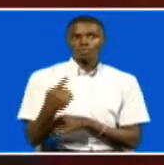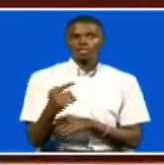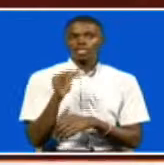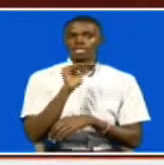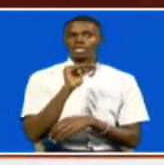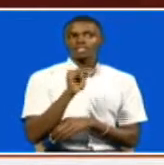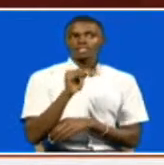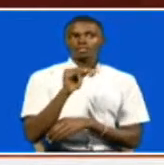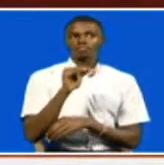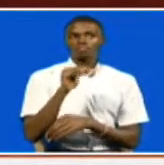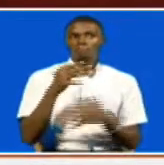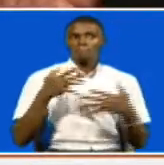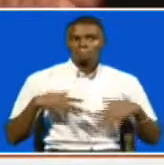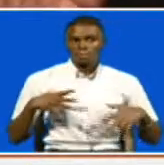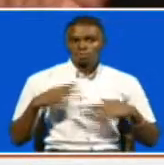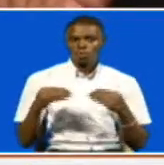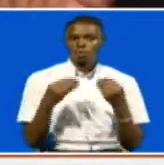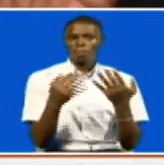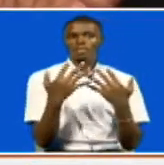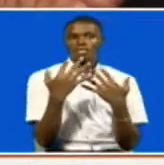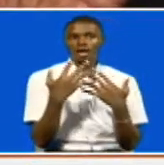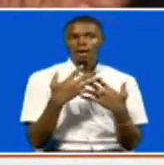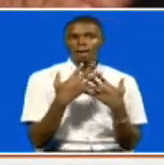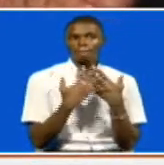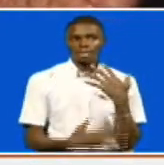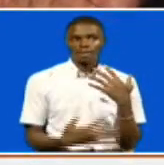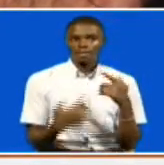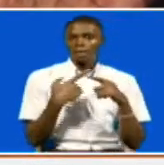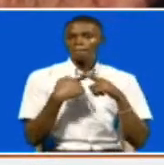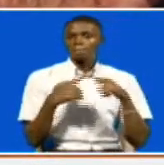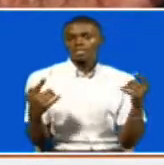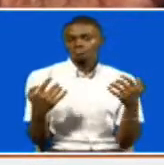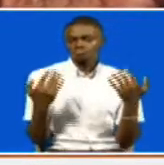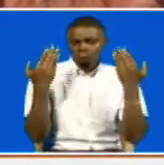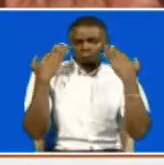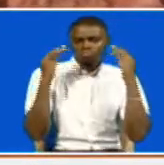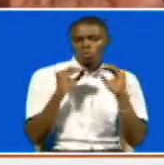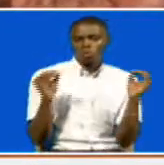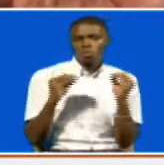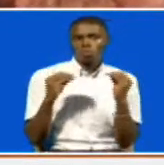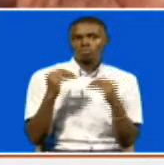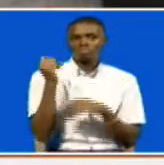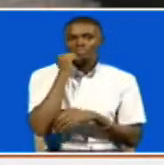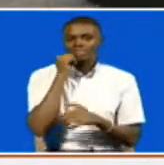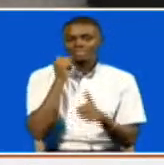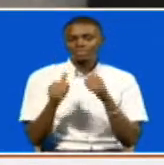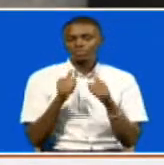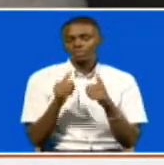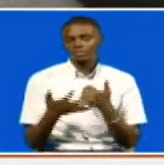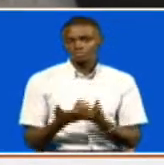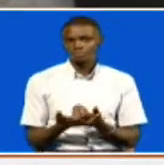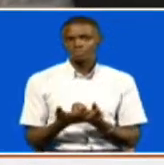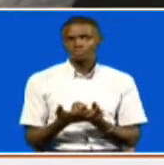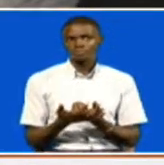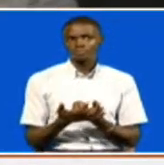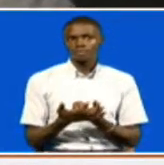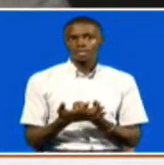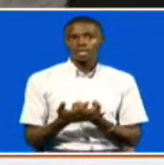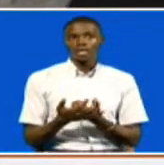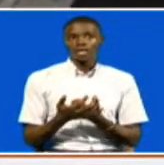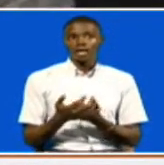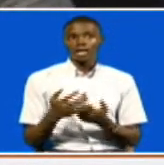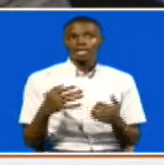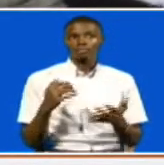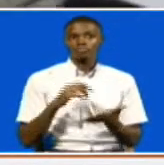ombi kwa umma kumtolea damu. Hata hivyo, haijabainika wazi ni ugonjwa upi aliokuwa akiugua. Wangusi aliondoka